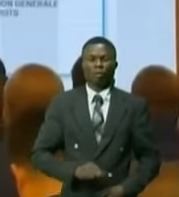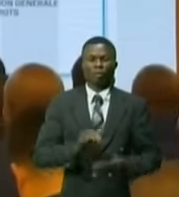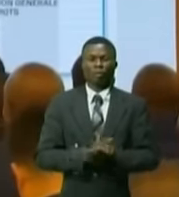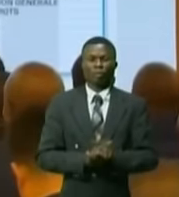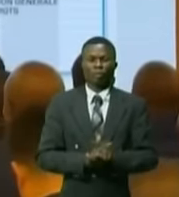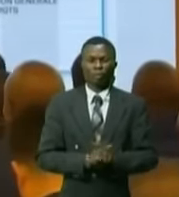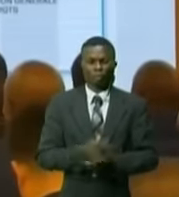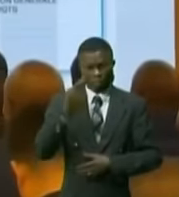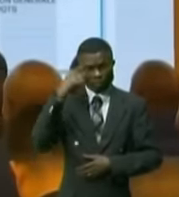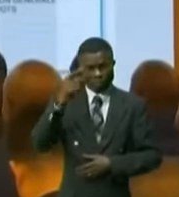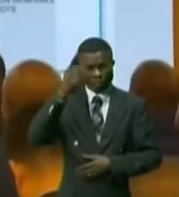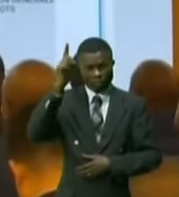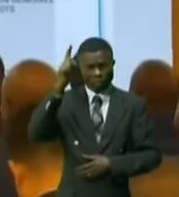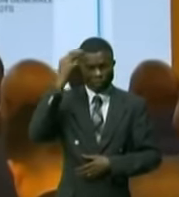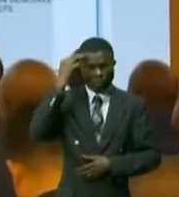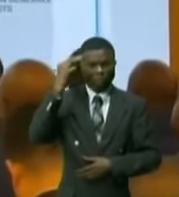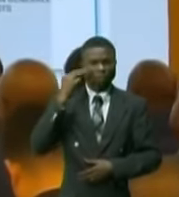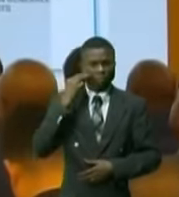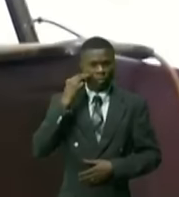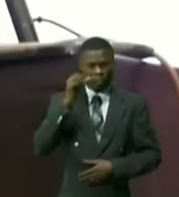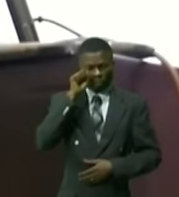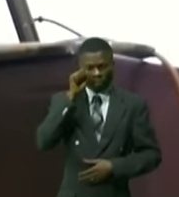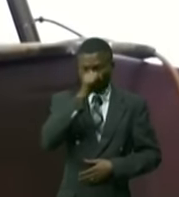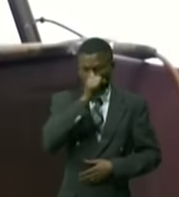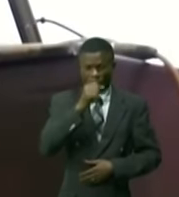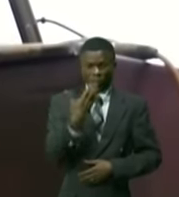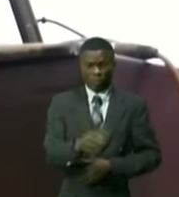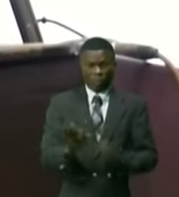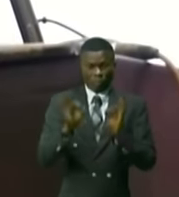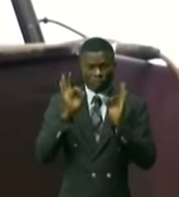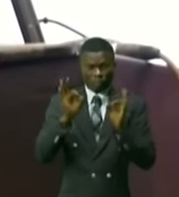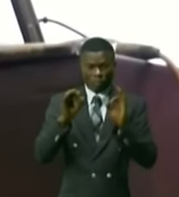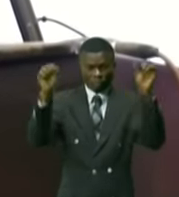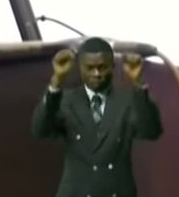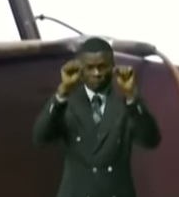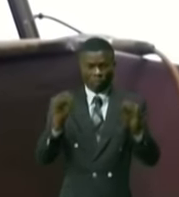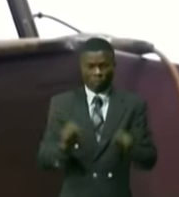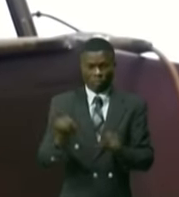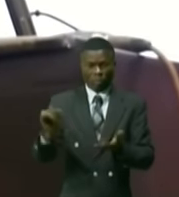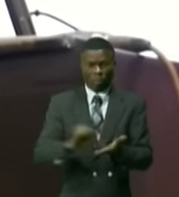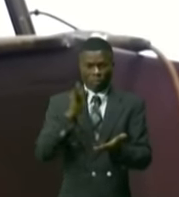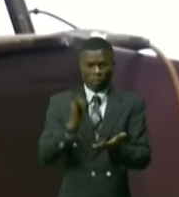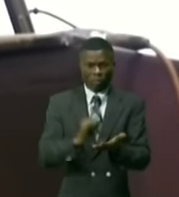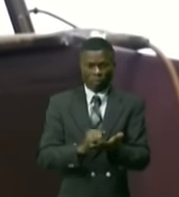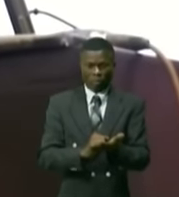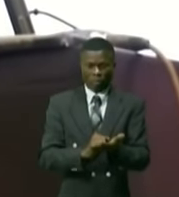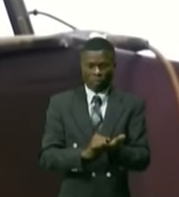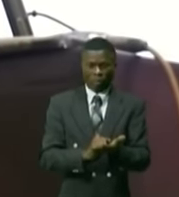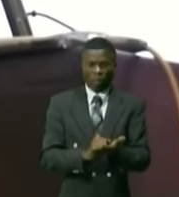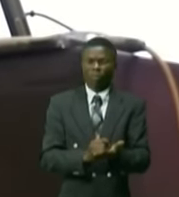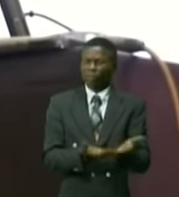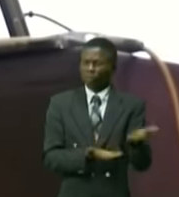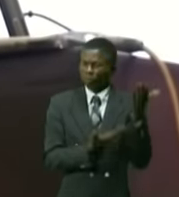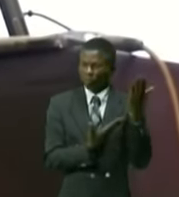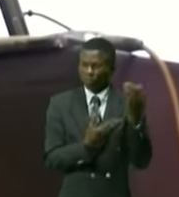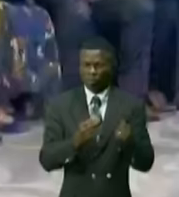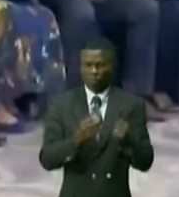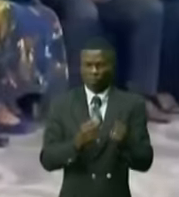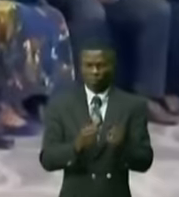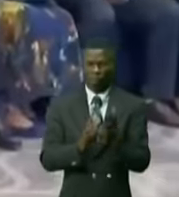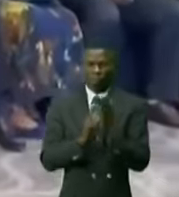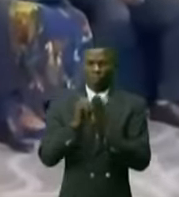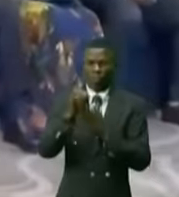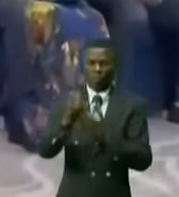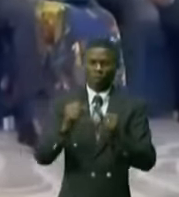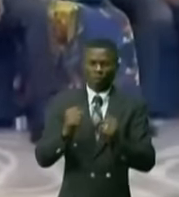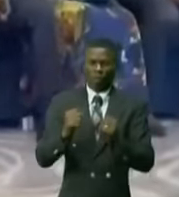Tshilombo. Pour le Premier ministre, cette innovation dans notre système fiscal est fondamentale pour assurer un